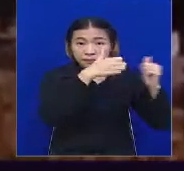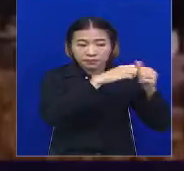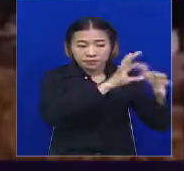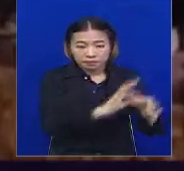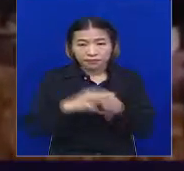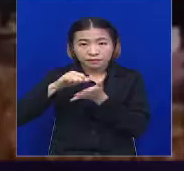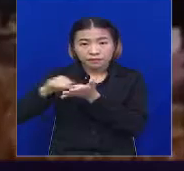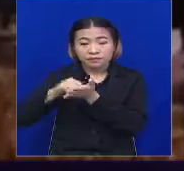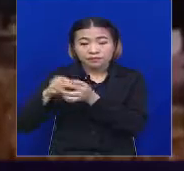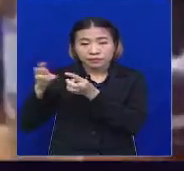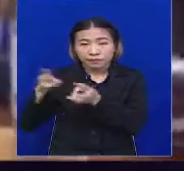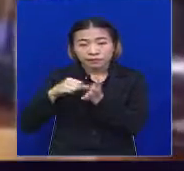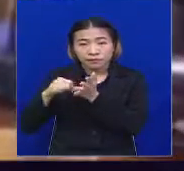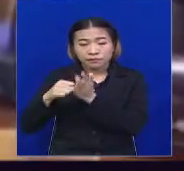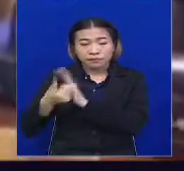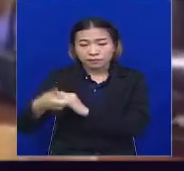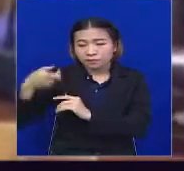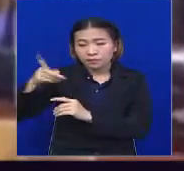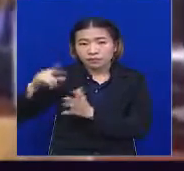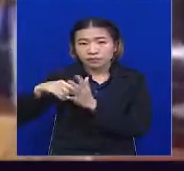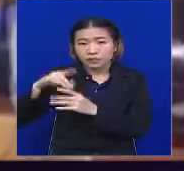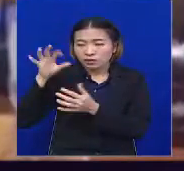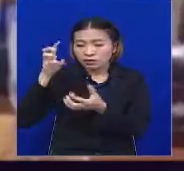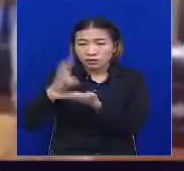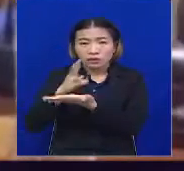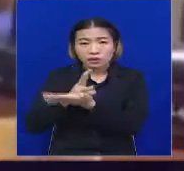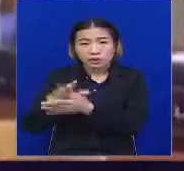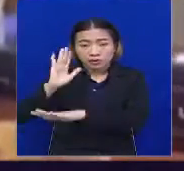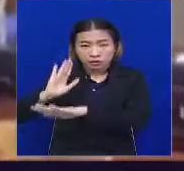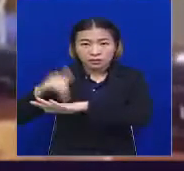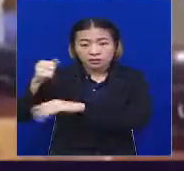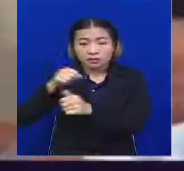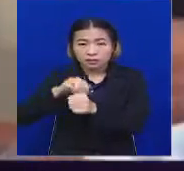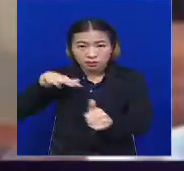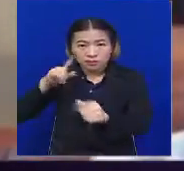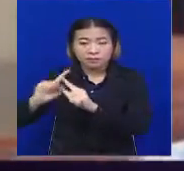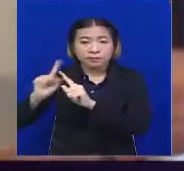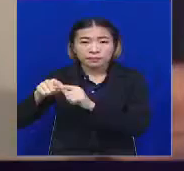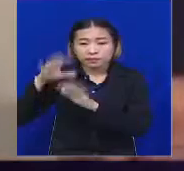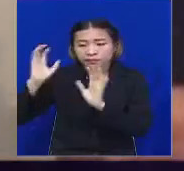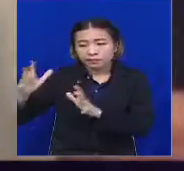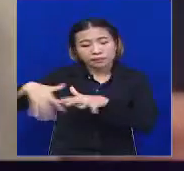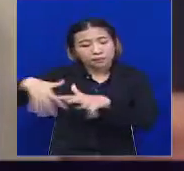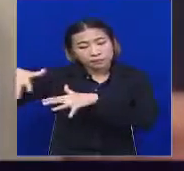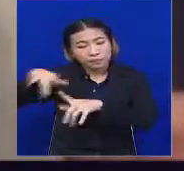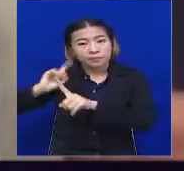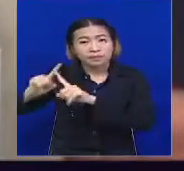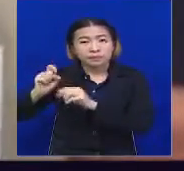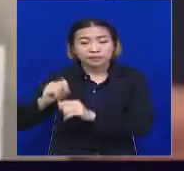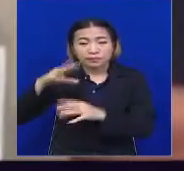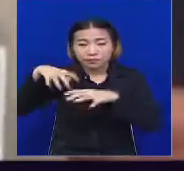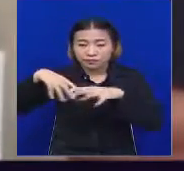ก้ไขผ่านวิธีประชารัฐโดยนักวิชาการนำร่องขอความร่วมมือกับภาครัฐเอกชนผู้ประกอบการและชาวบ้